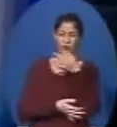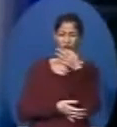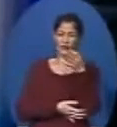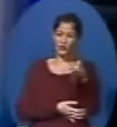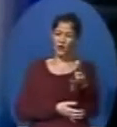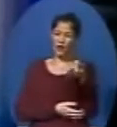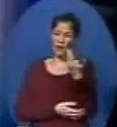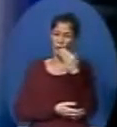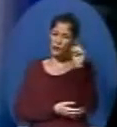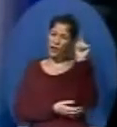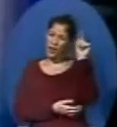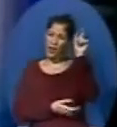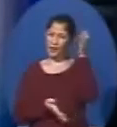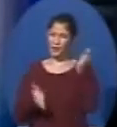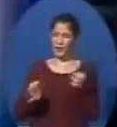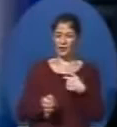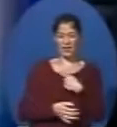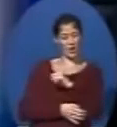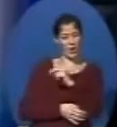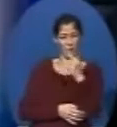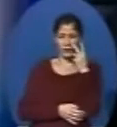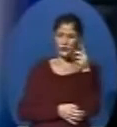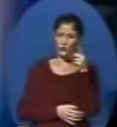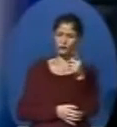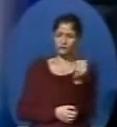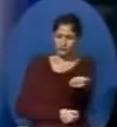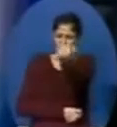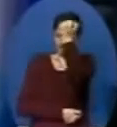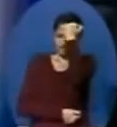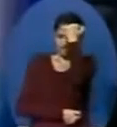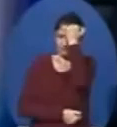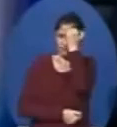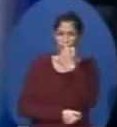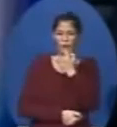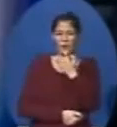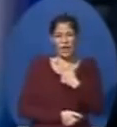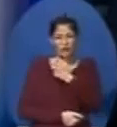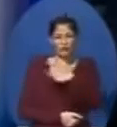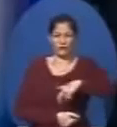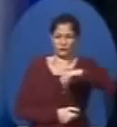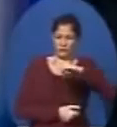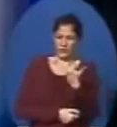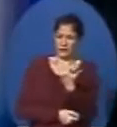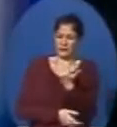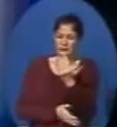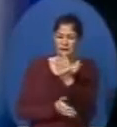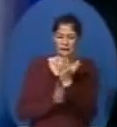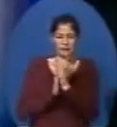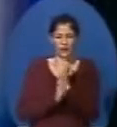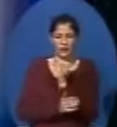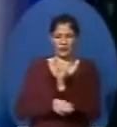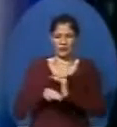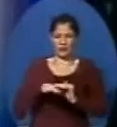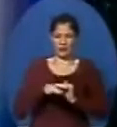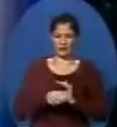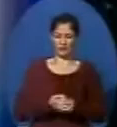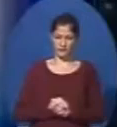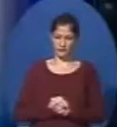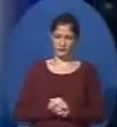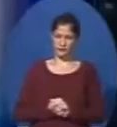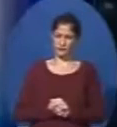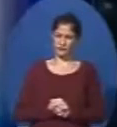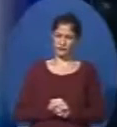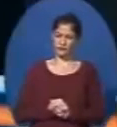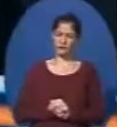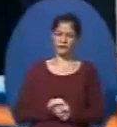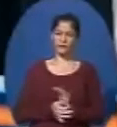בעניין, הוויכוח הזה מיותר, אני לא רואה את אהוד אולמרט מביע מודה באשמה ומביע חרטה. דנה